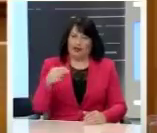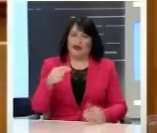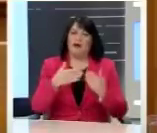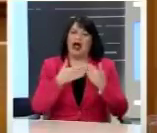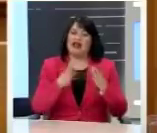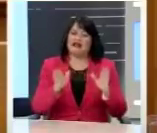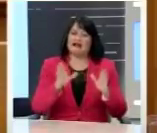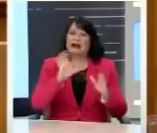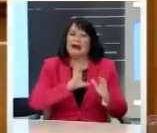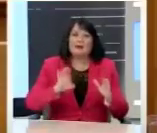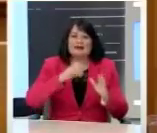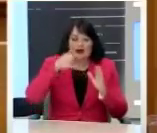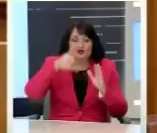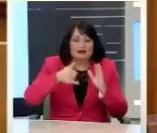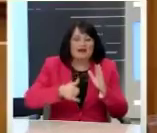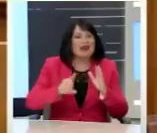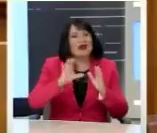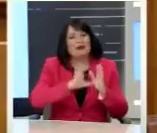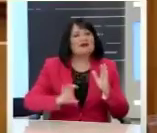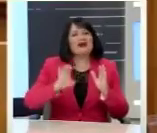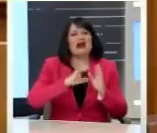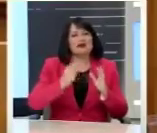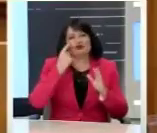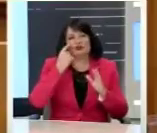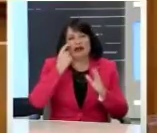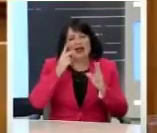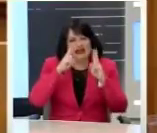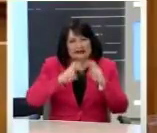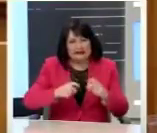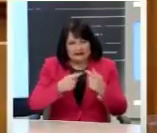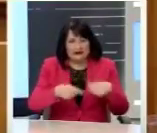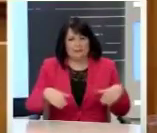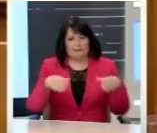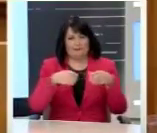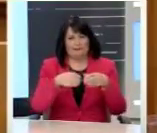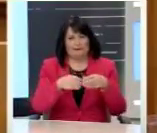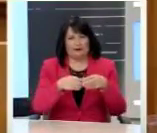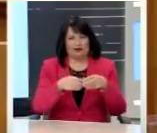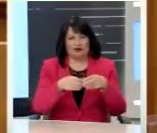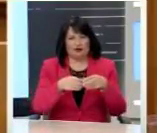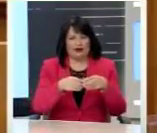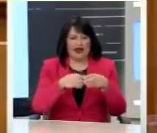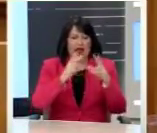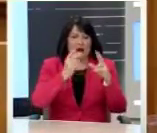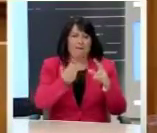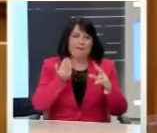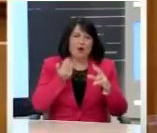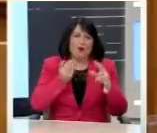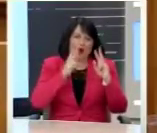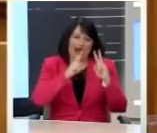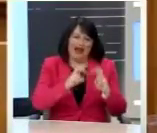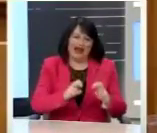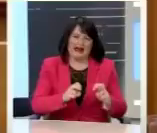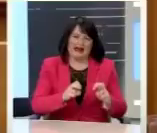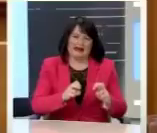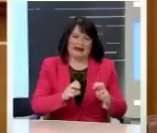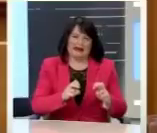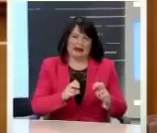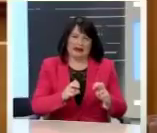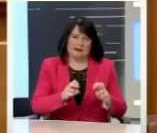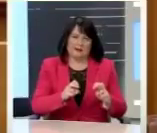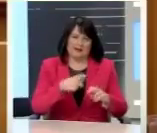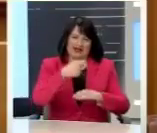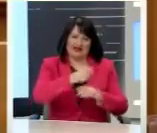να διερευνήσουμε με εξεταστική επιτροπή ή μάλλον με προανακριτική επιτροπή, όταν θα λήξει η διαδικασία